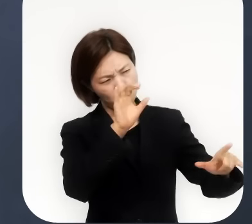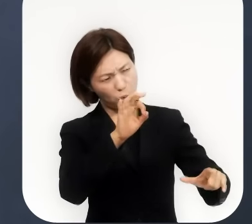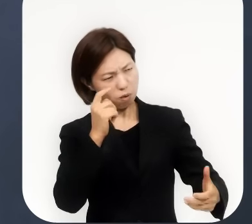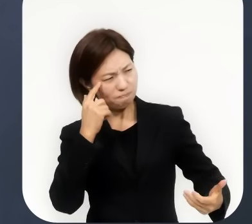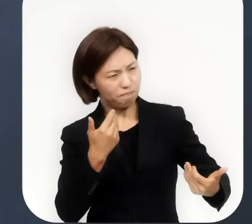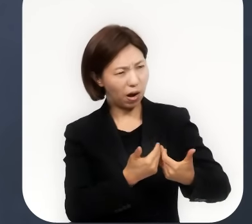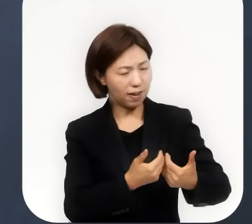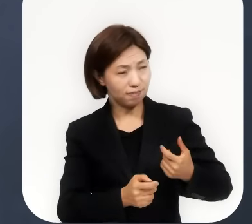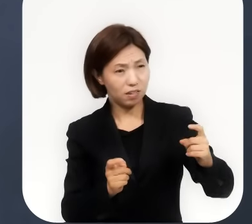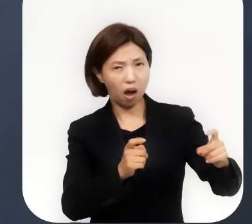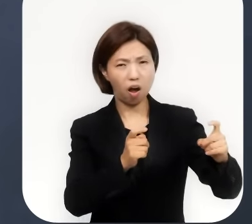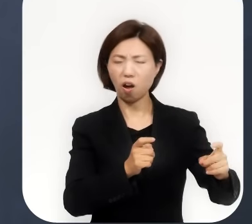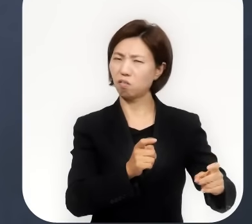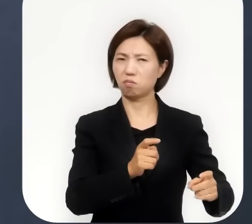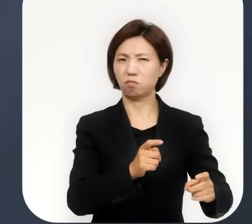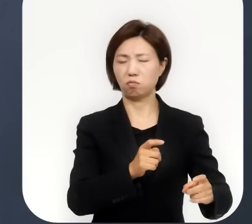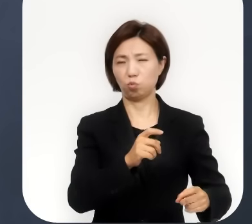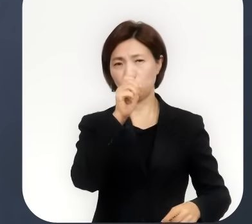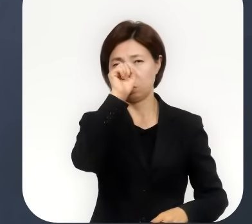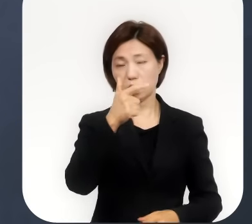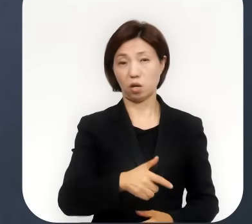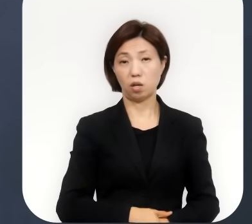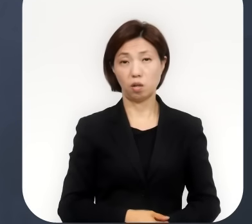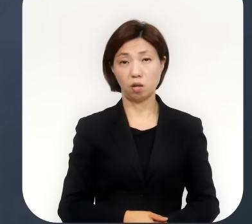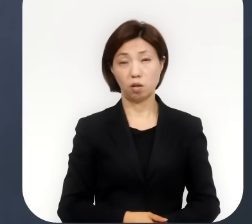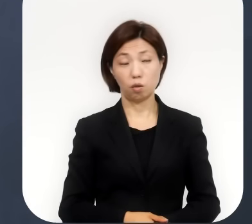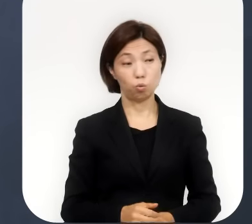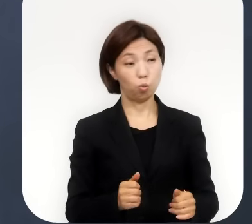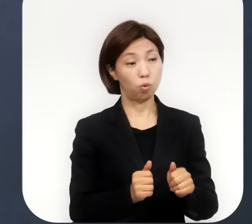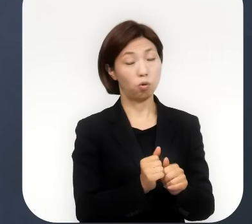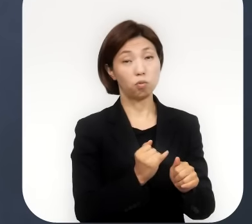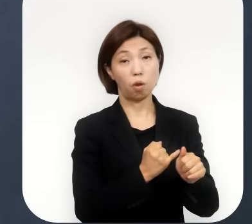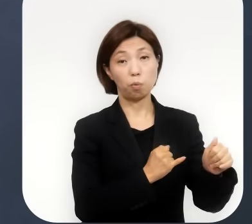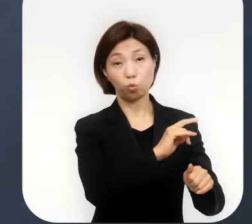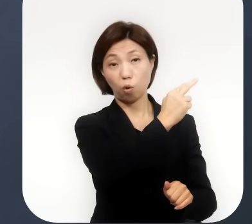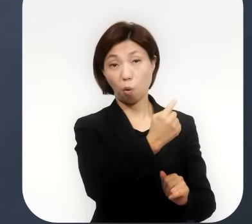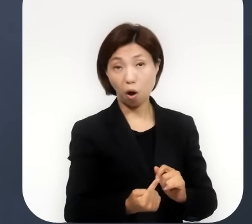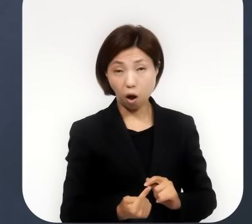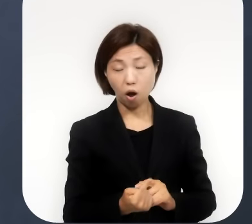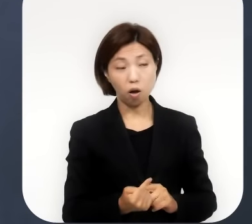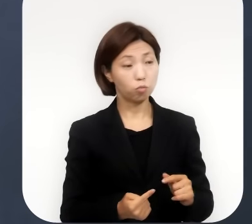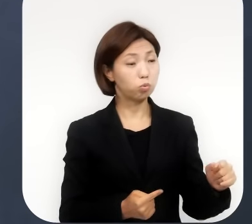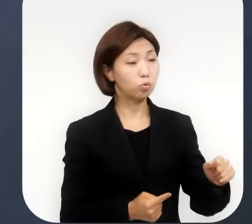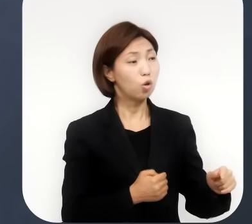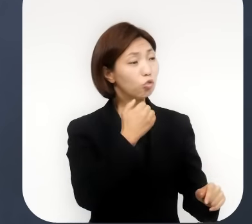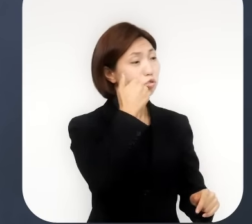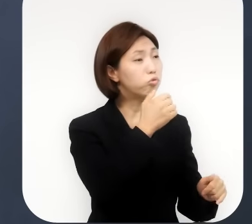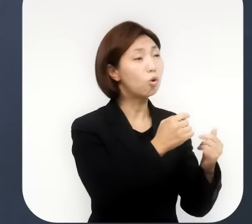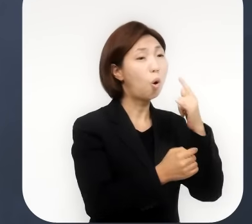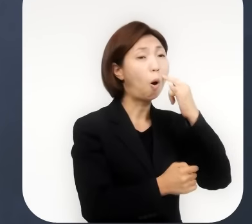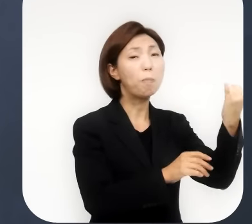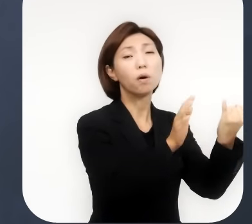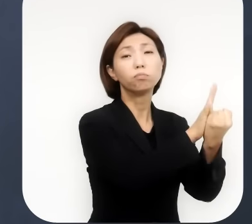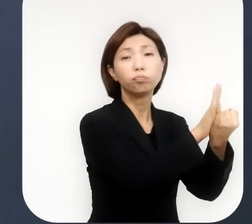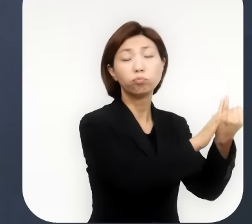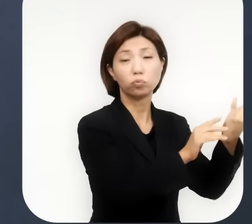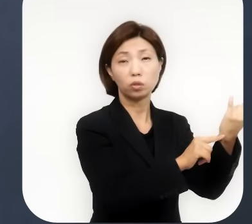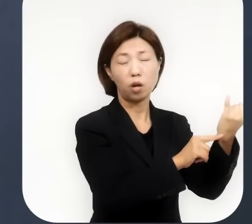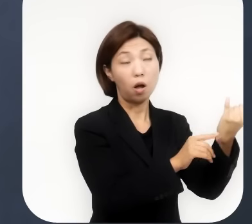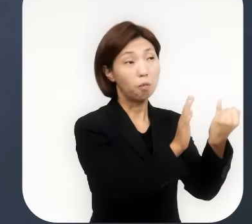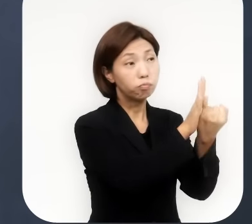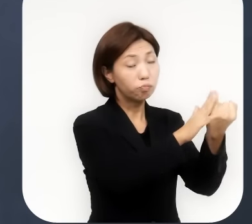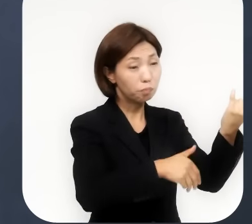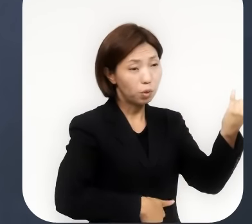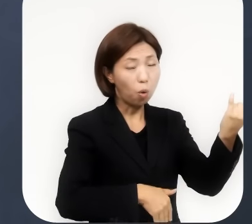싸운다 그 모순이고 또 남편이 오면 그럼 그 집 형제 중에 누군가 가서 돌봐야 되는데 그 돌보는